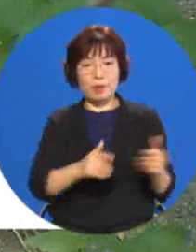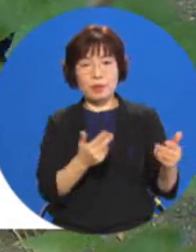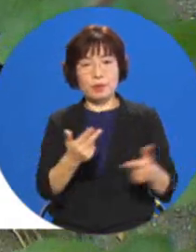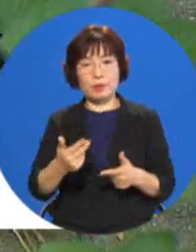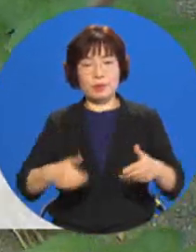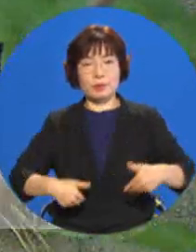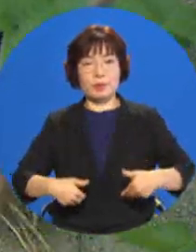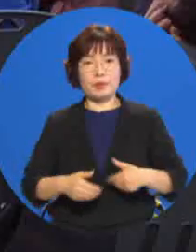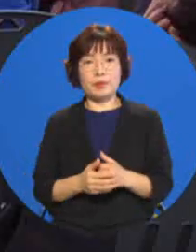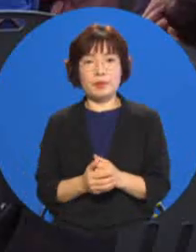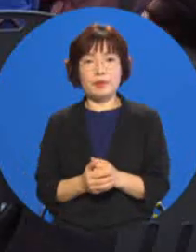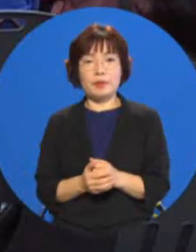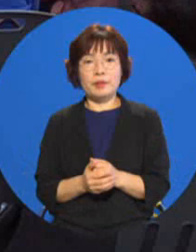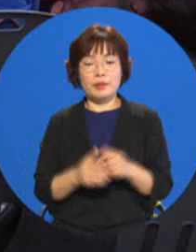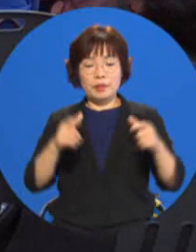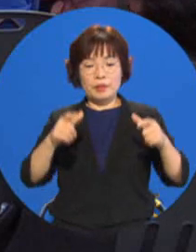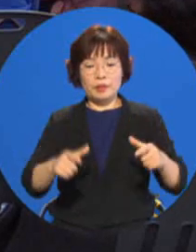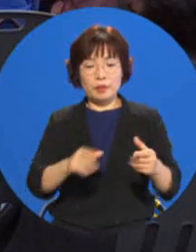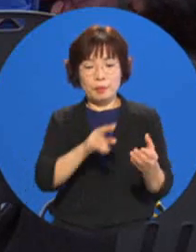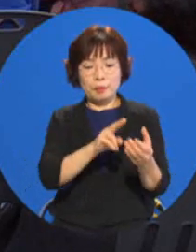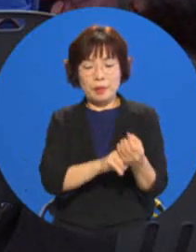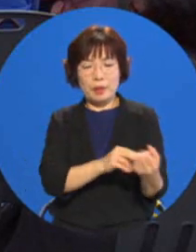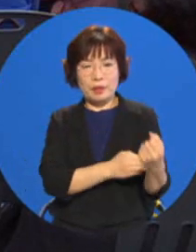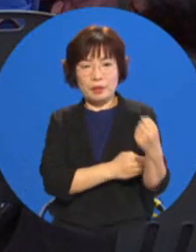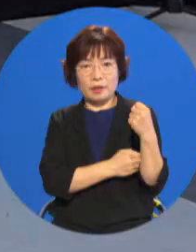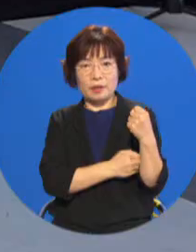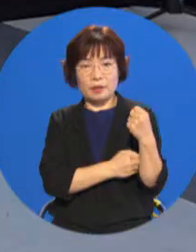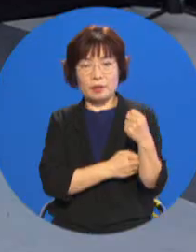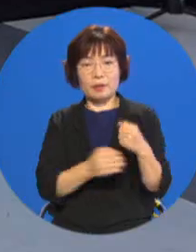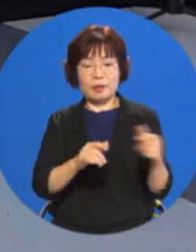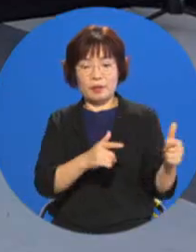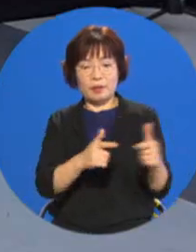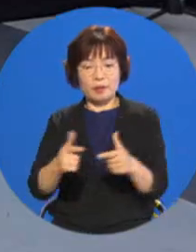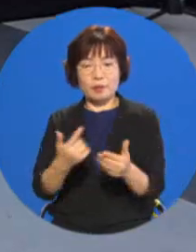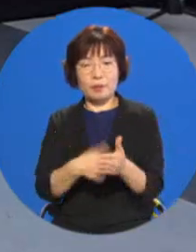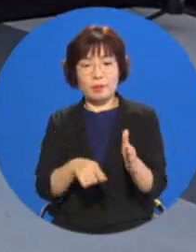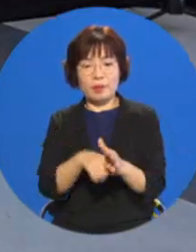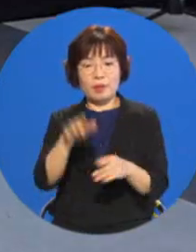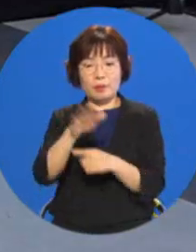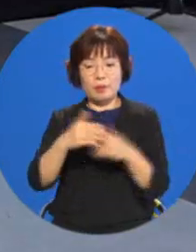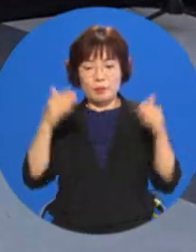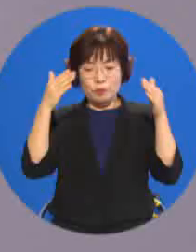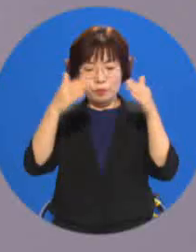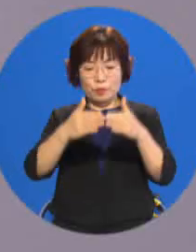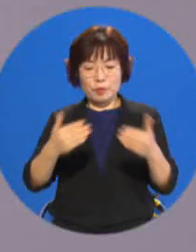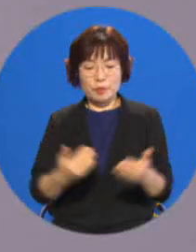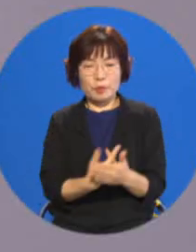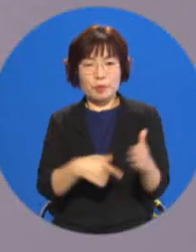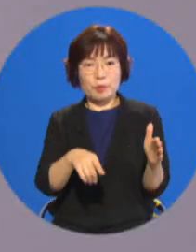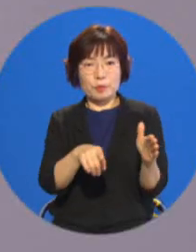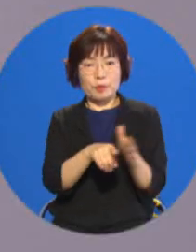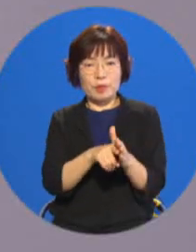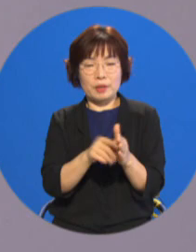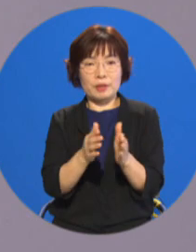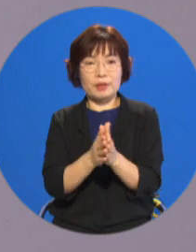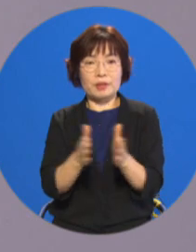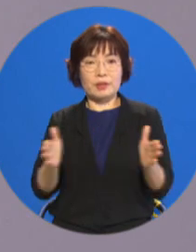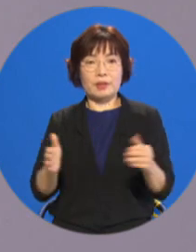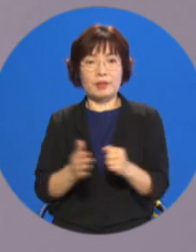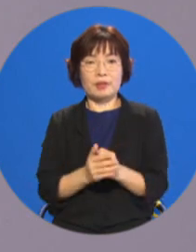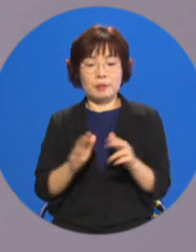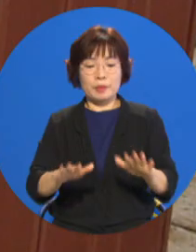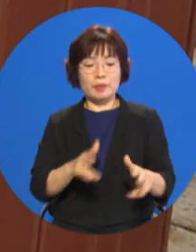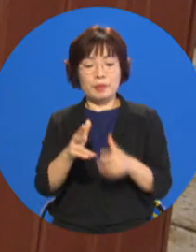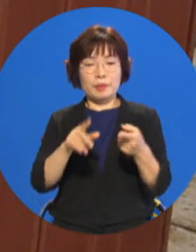있습니다. 지역의 잠재력과 지역색을 끌어내기 위한 농촌 중심지 활성화가 본 궤도에 오른 가운데 이번